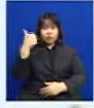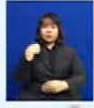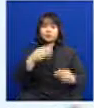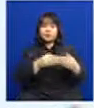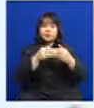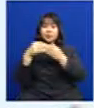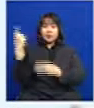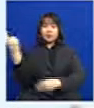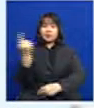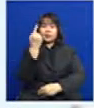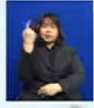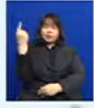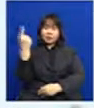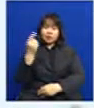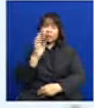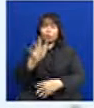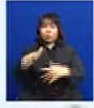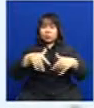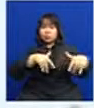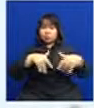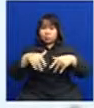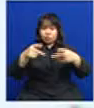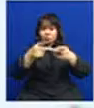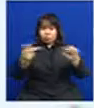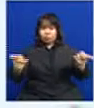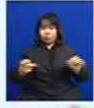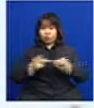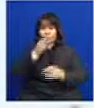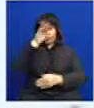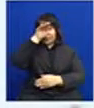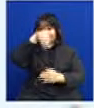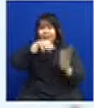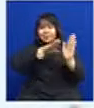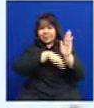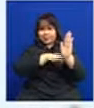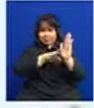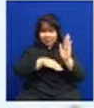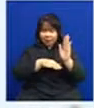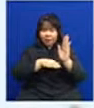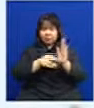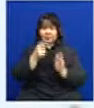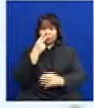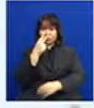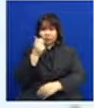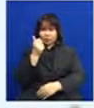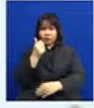ท่องเที่ยวสัมผัสวิถีชาวบ้านกันที่บริเวณเกาะช้างฝั่งใต้ค่ะอย่าลืมติดตามเพื่อโลกเพื่อเราค่ะ